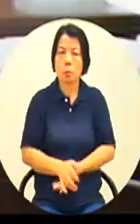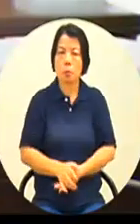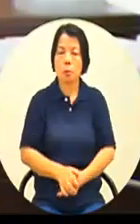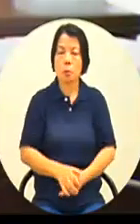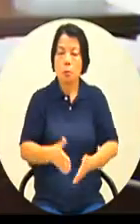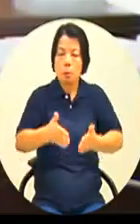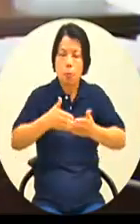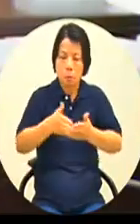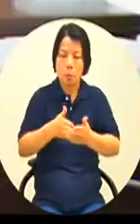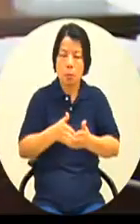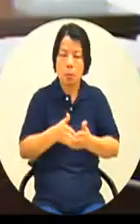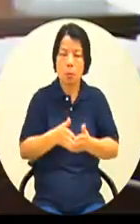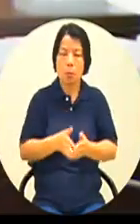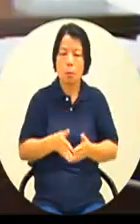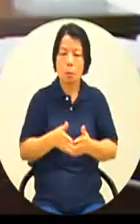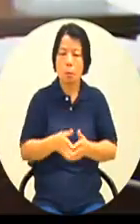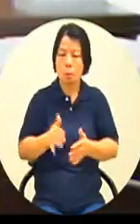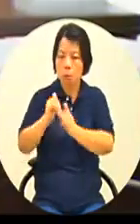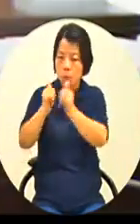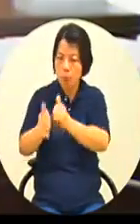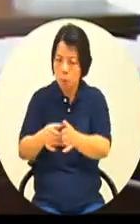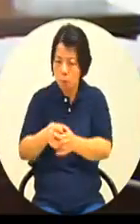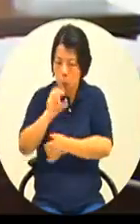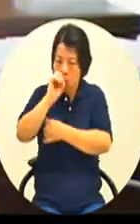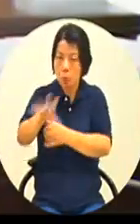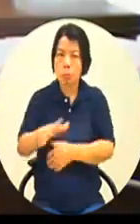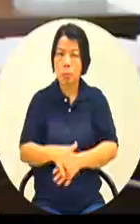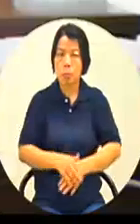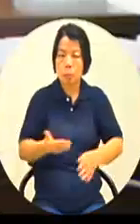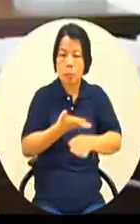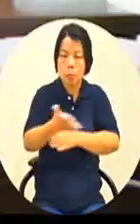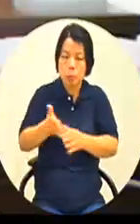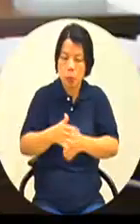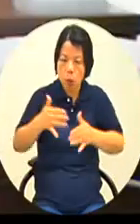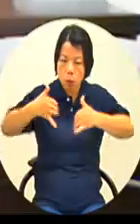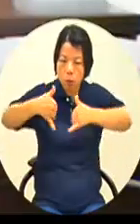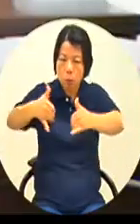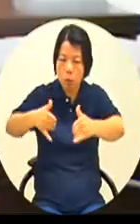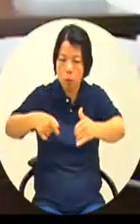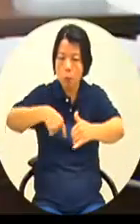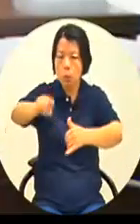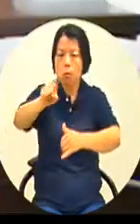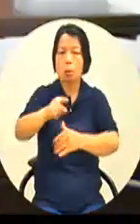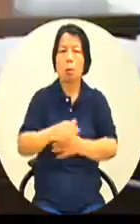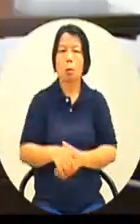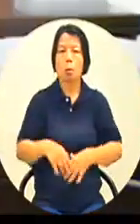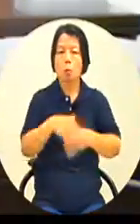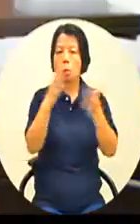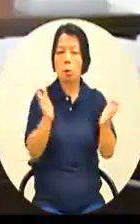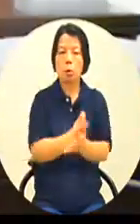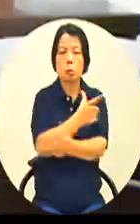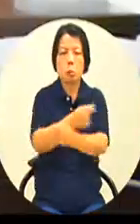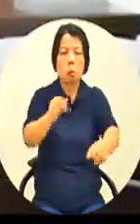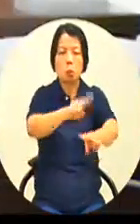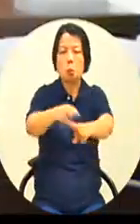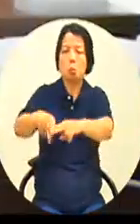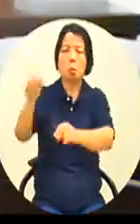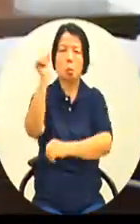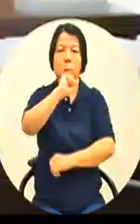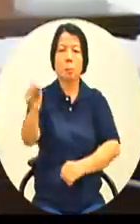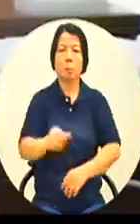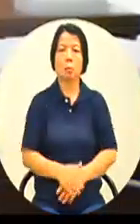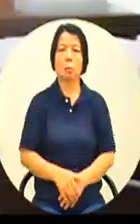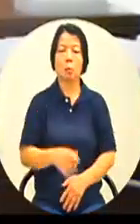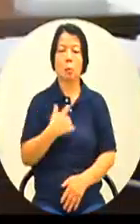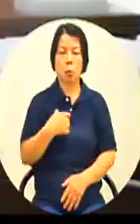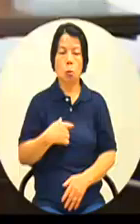要向居民说，可能要好对一条行路无方便，你茫全面给他处理，你全面安尼的，我李